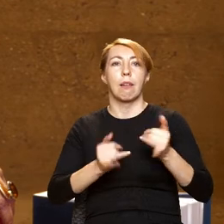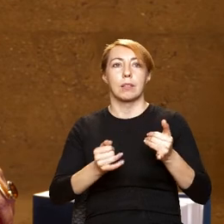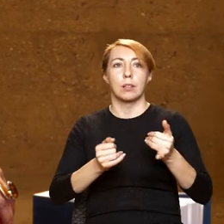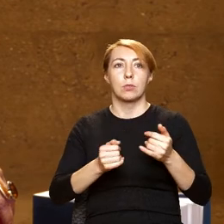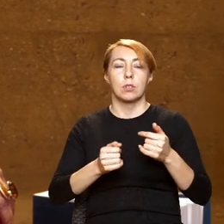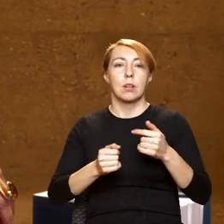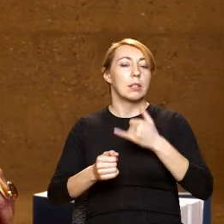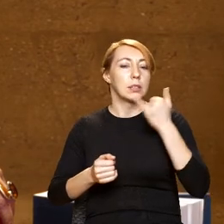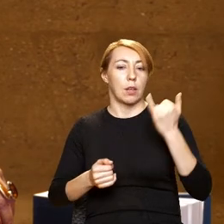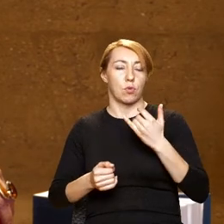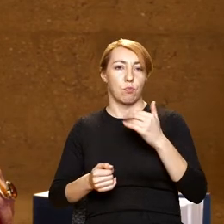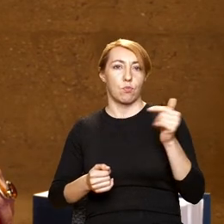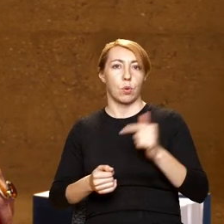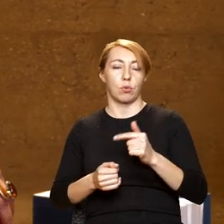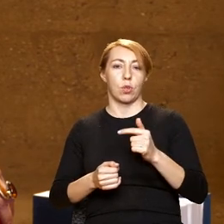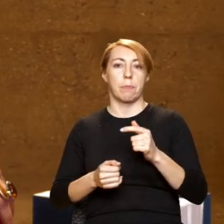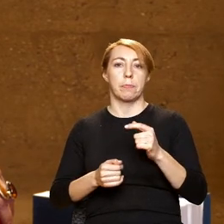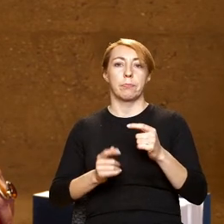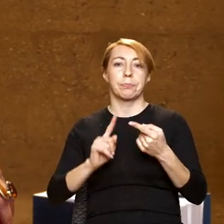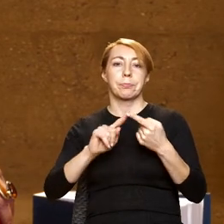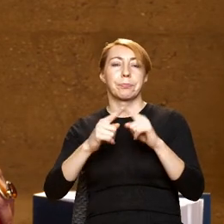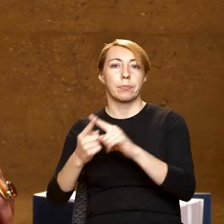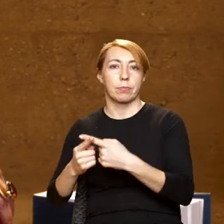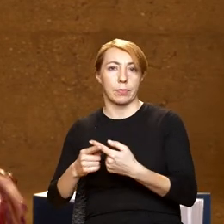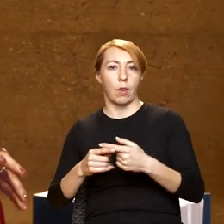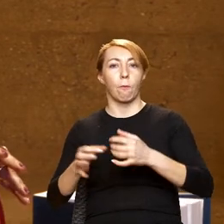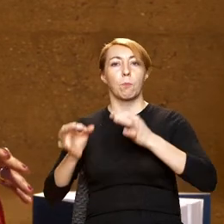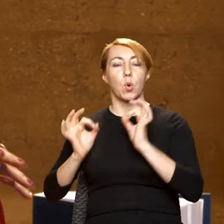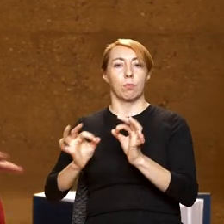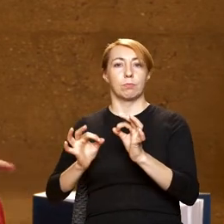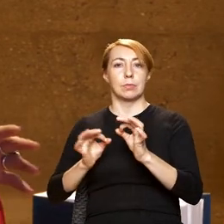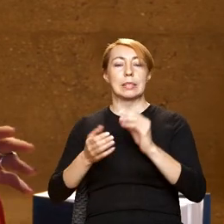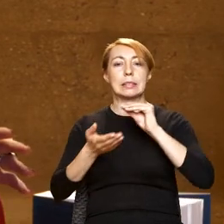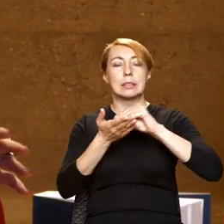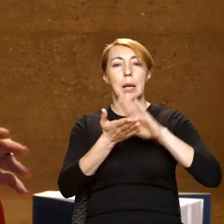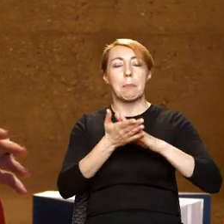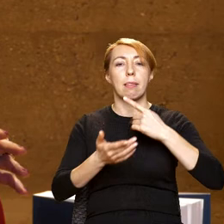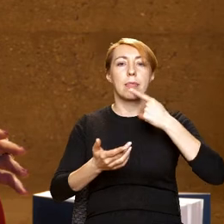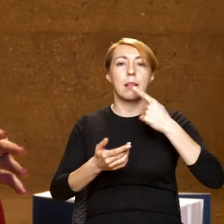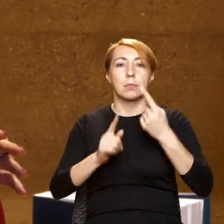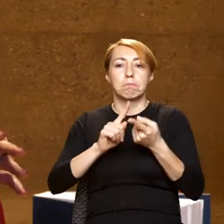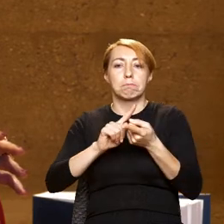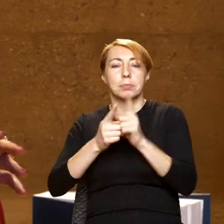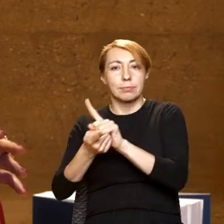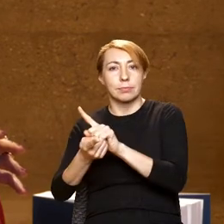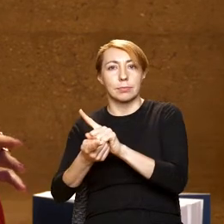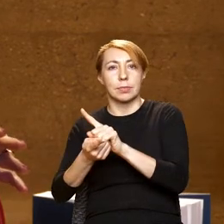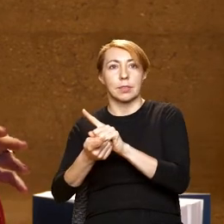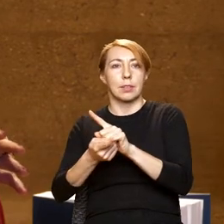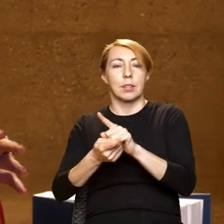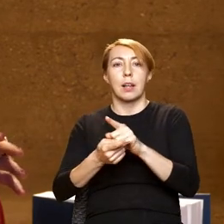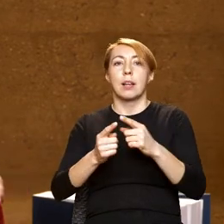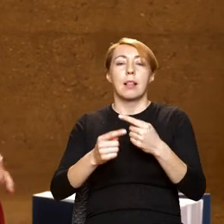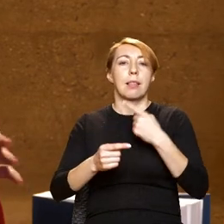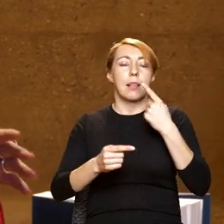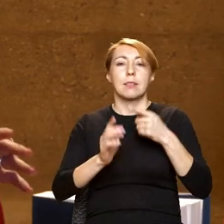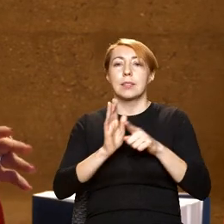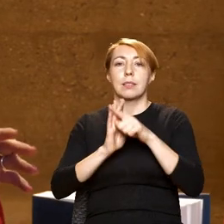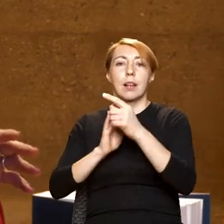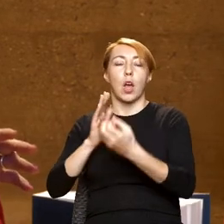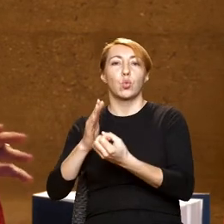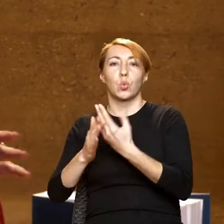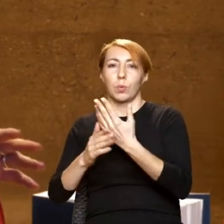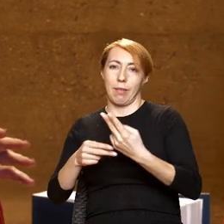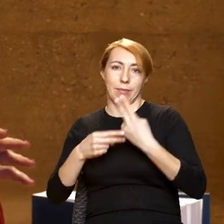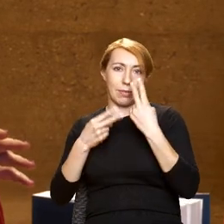uwspółcześniamy ortografię, zapis uwspółcześniamy, język jakby dla źródła jest nieistotny. I tak